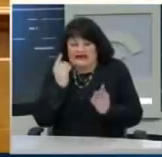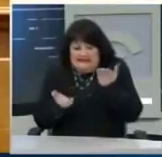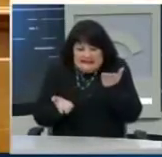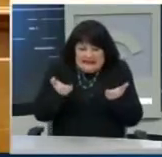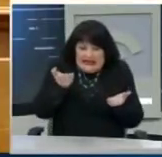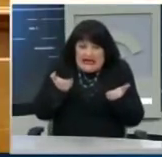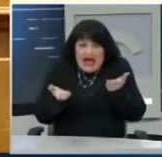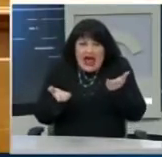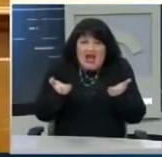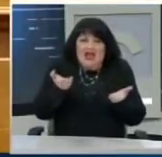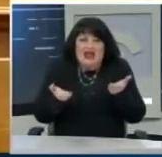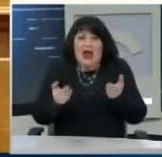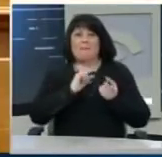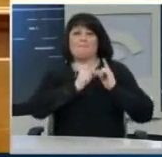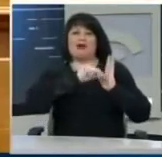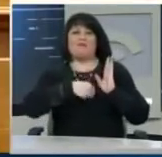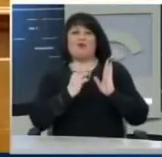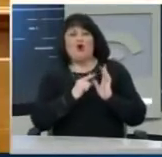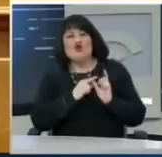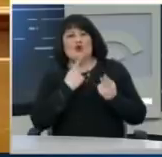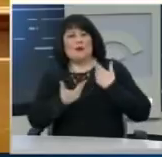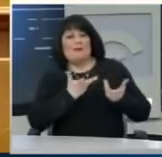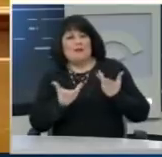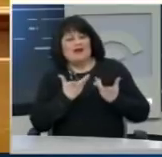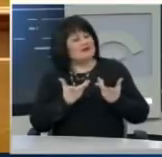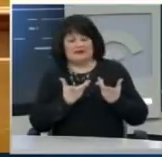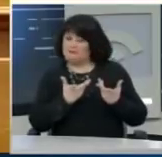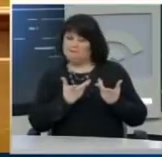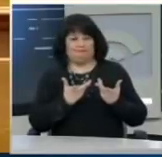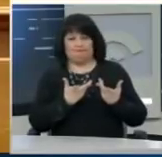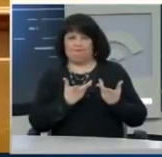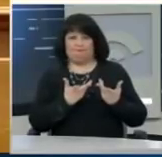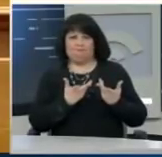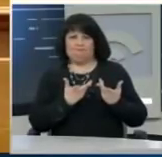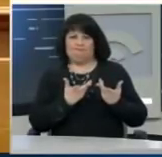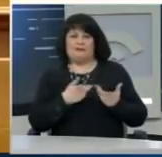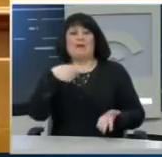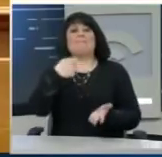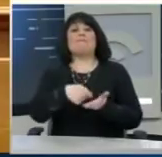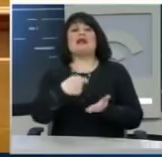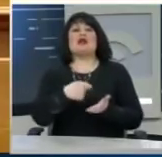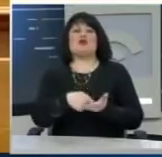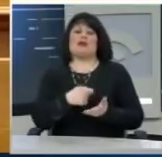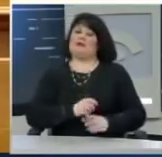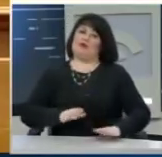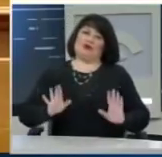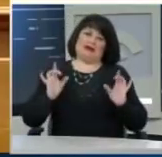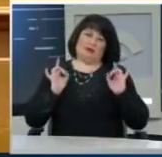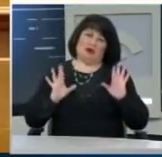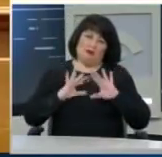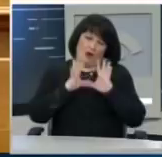ζυγαριά με κανένα μνημόνιο, καμία διαπραγμάτευση, καμία πληρωμή της μετρητής.